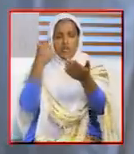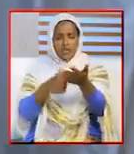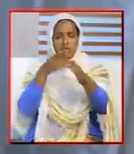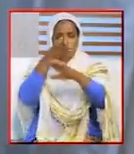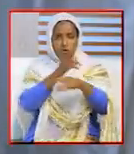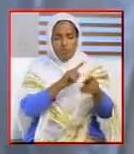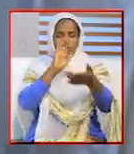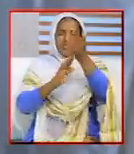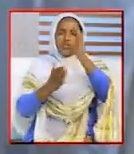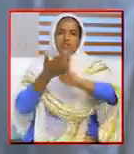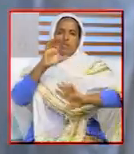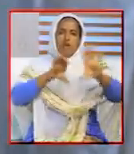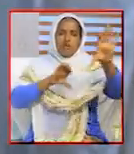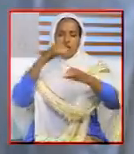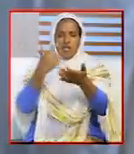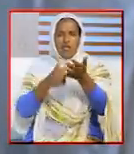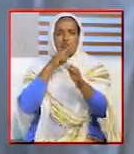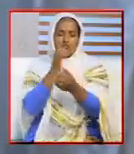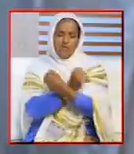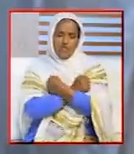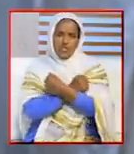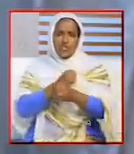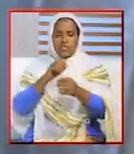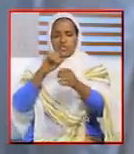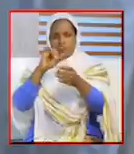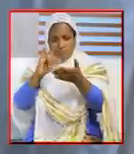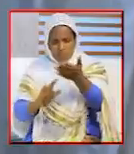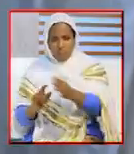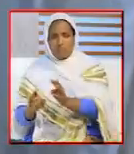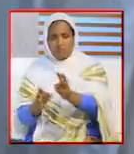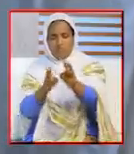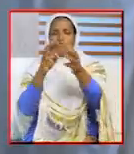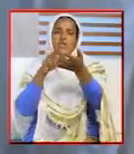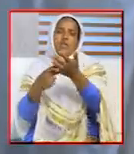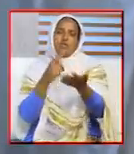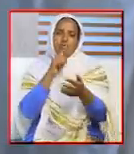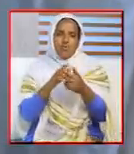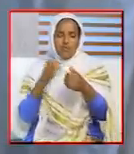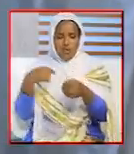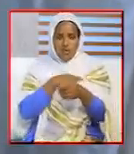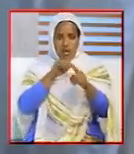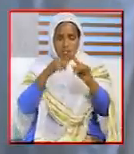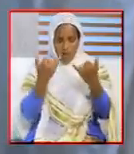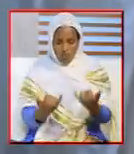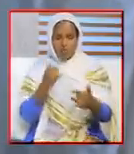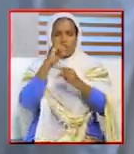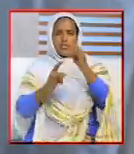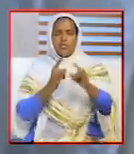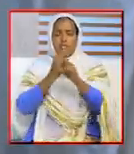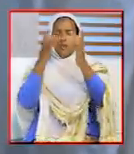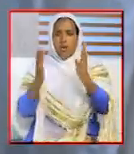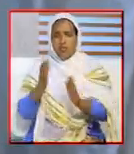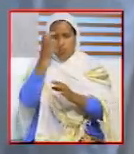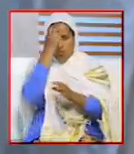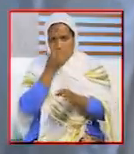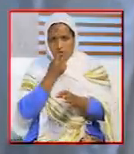ከዛ ደግሞ ይቅርታ ያደርጋል። ይሄ ነው የፍቅር ይዘቱ ከተባለ እነዚህ ናቸው። እኛን ግን አሁን ዘመናዊ ወላጆችን